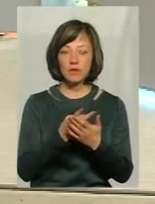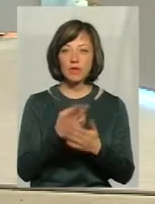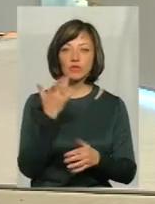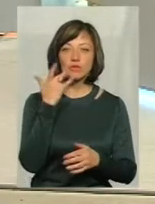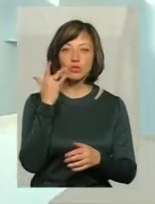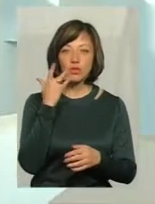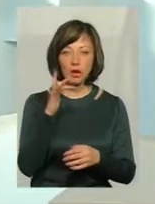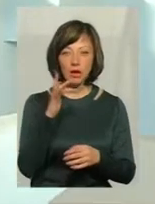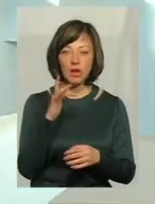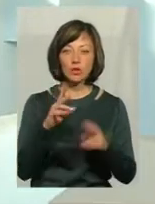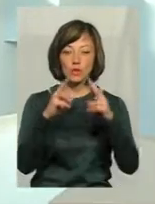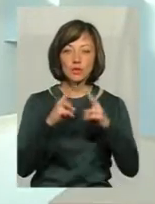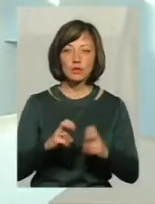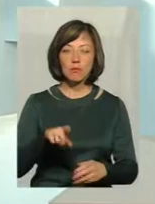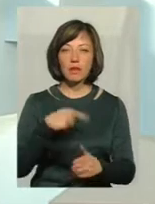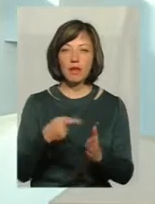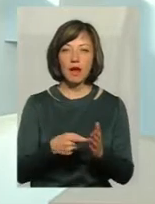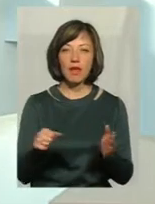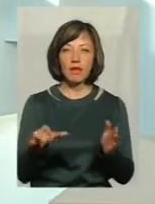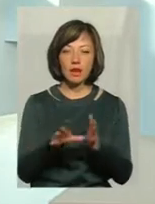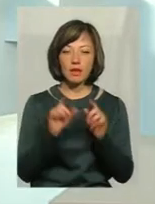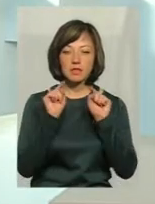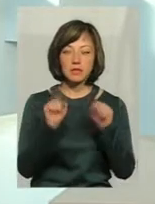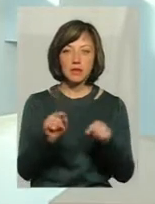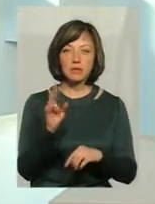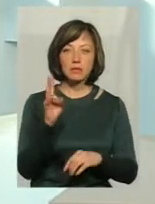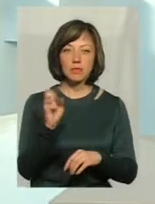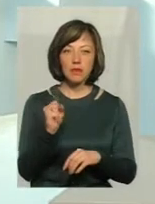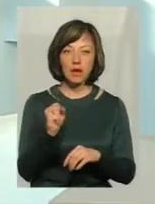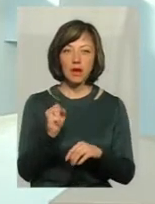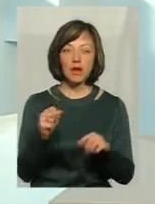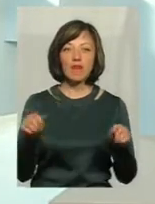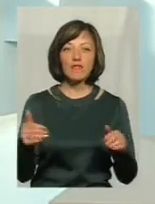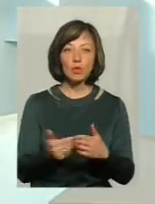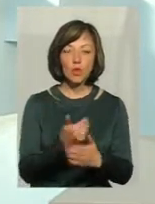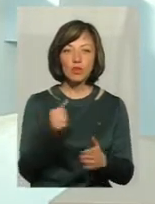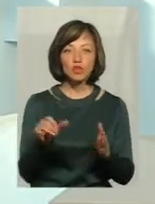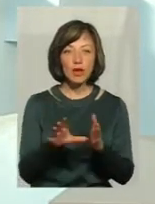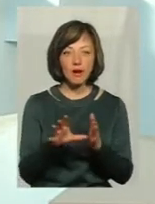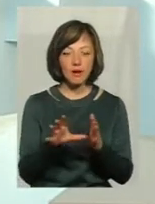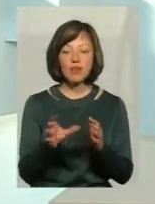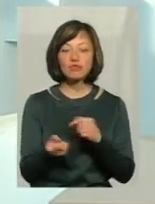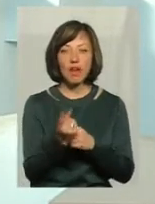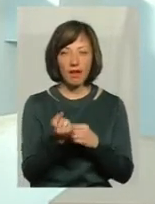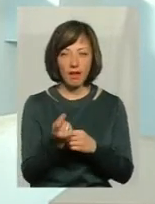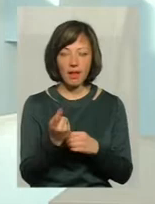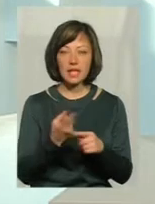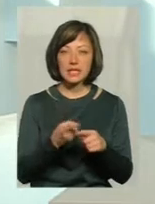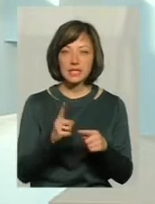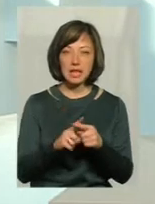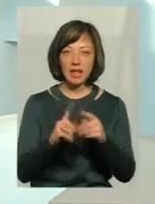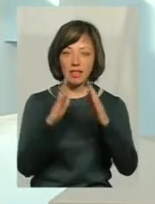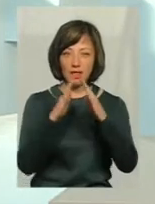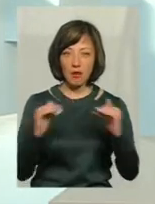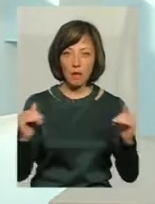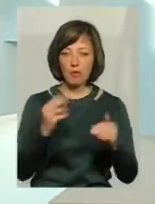саме питання енергоефективності, енергетики і з акцентом на відновлення джерела, але тим не менше. Дійсно, цей намет, який ми